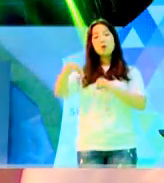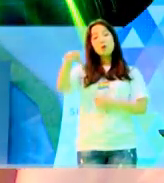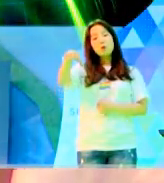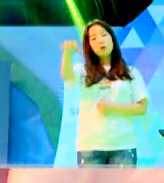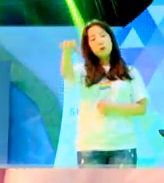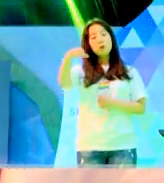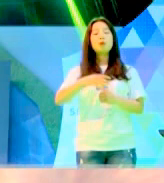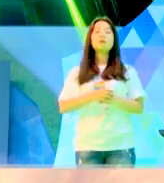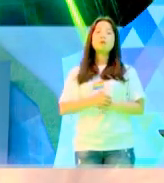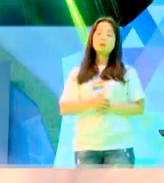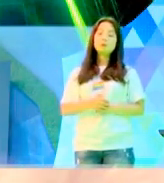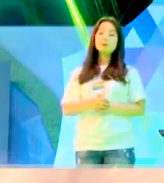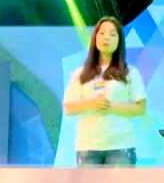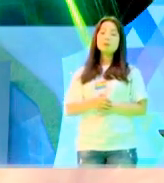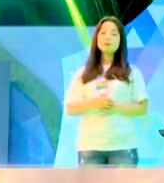학교에서도